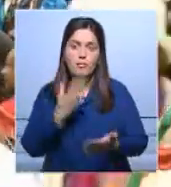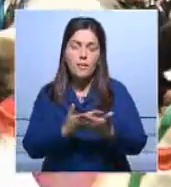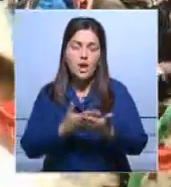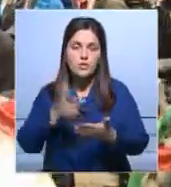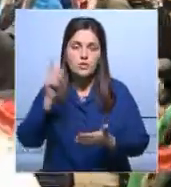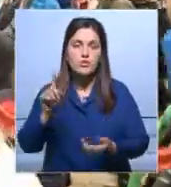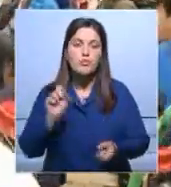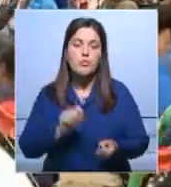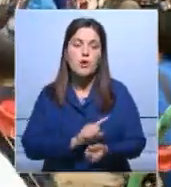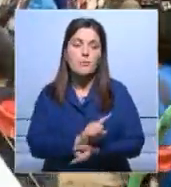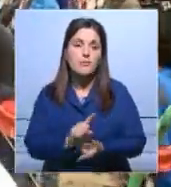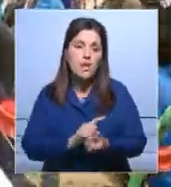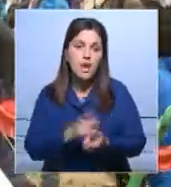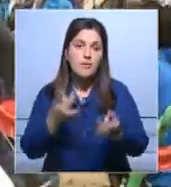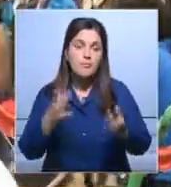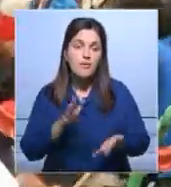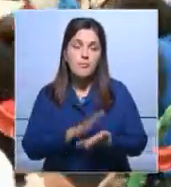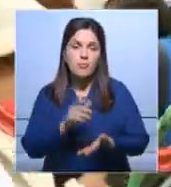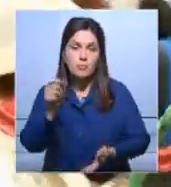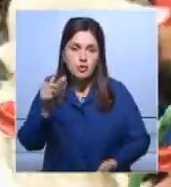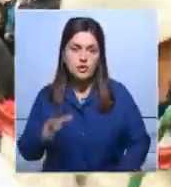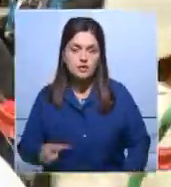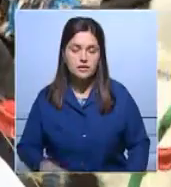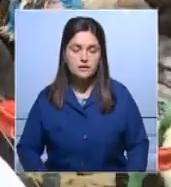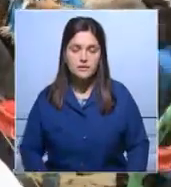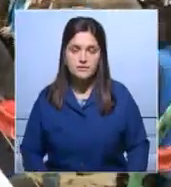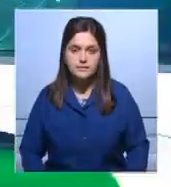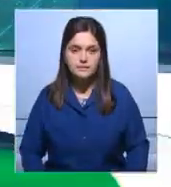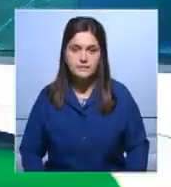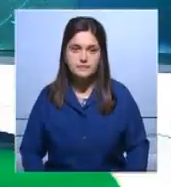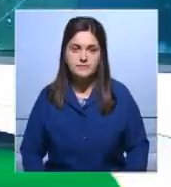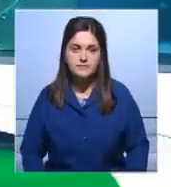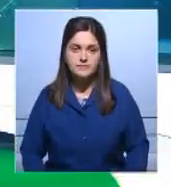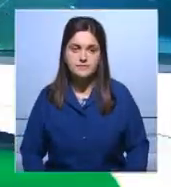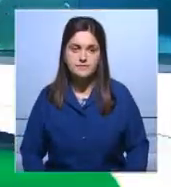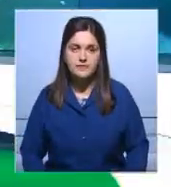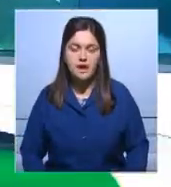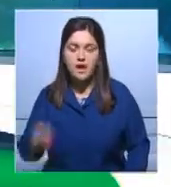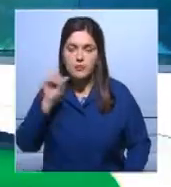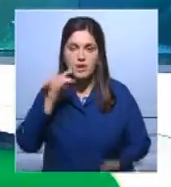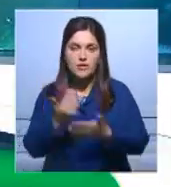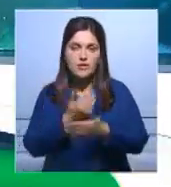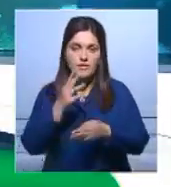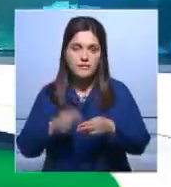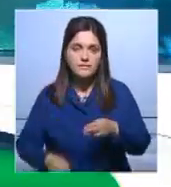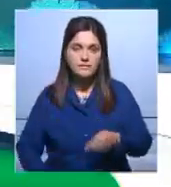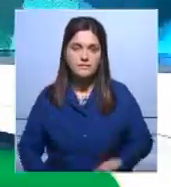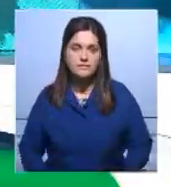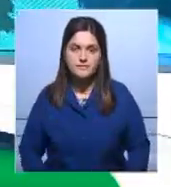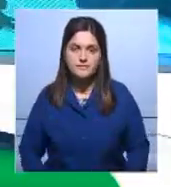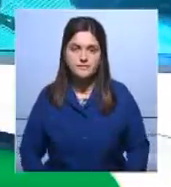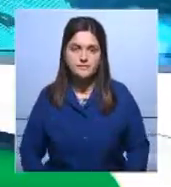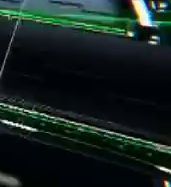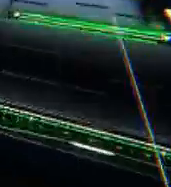что могут превратиться обычные бутылки. На этом пока все. До встречи.